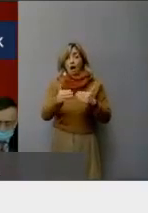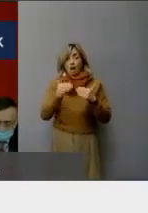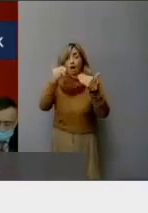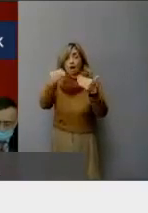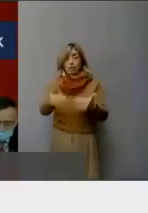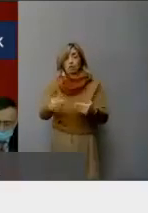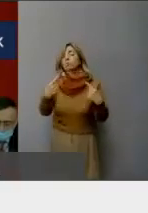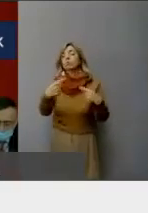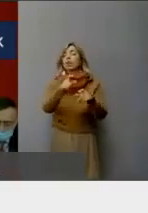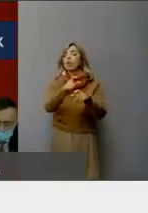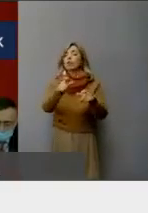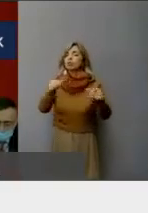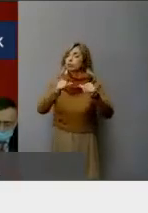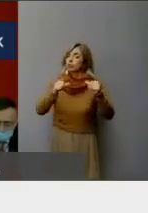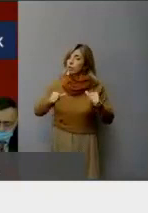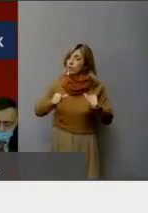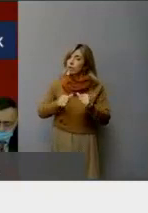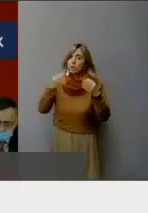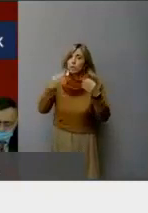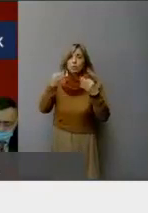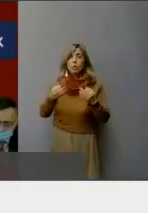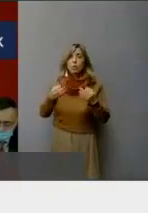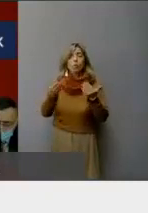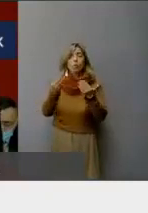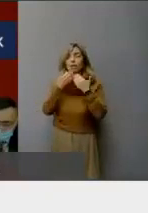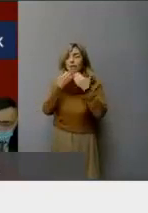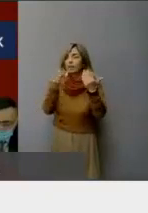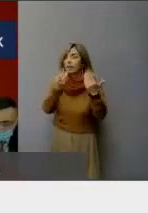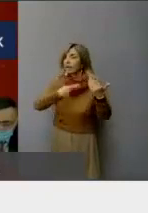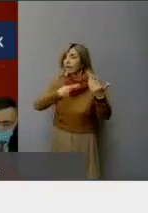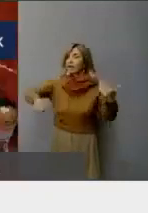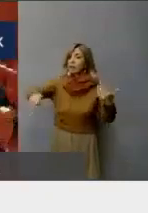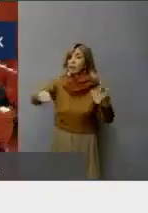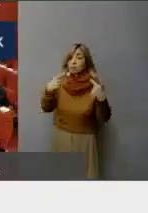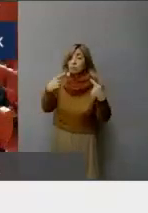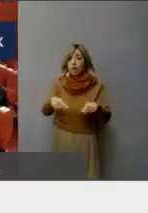per aver fatto questo lavoro per tutti noi grazie